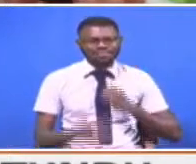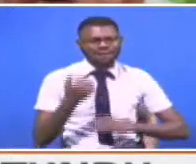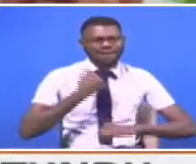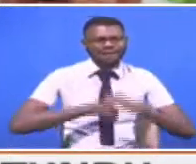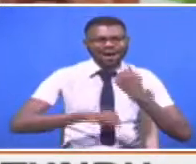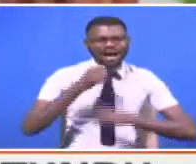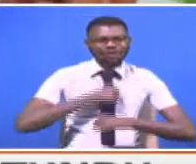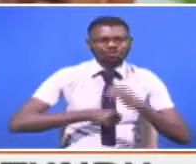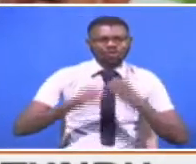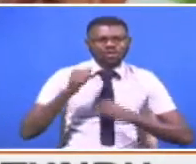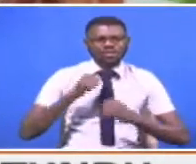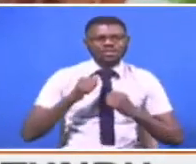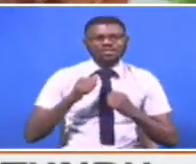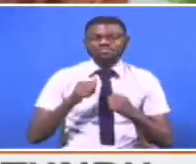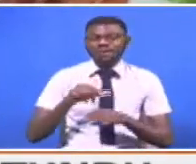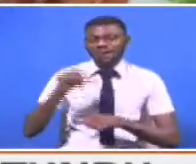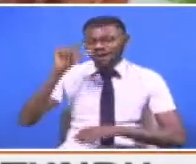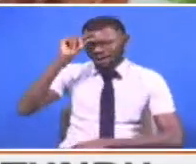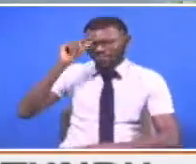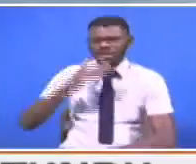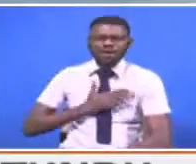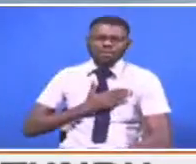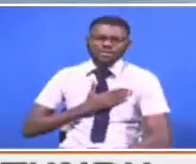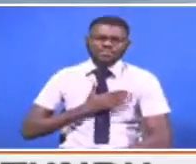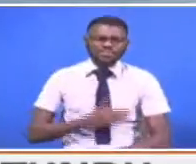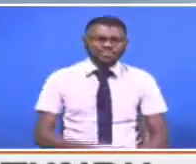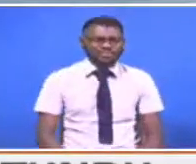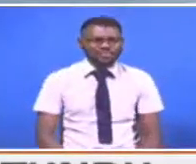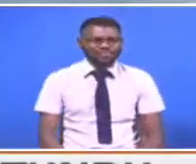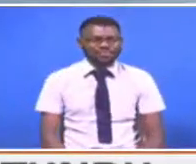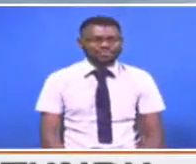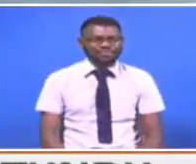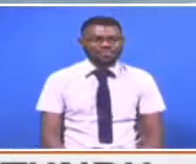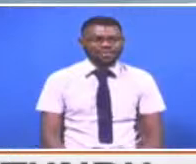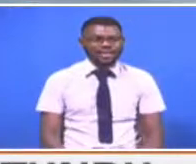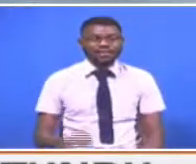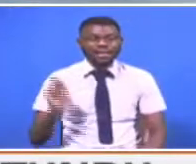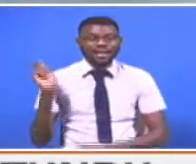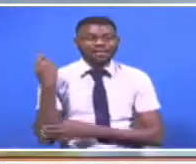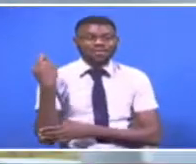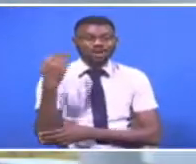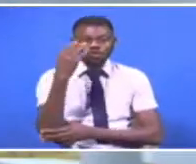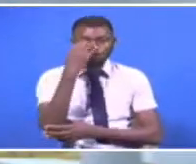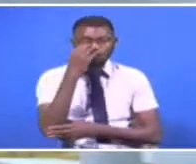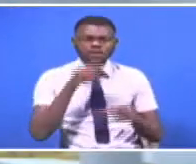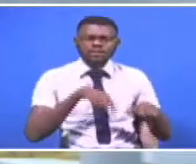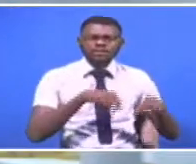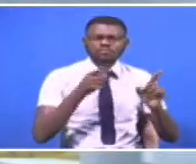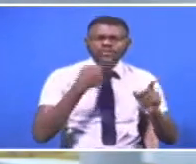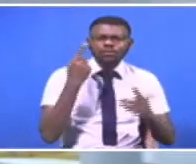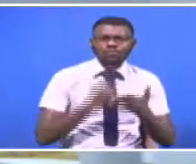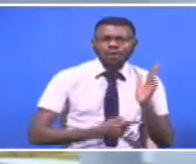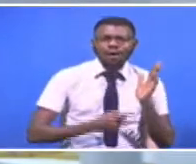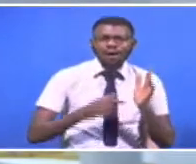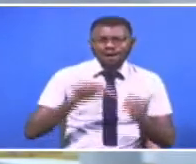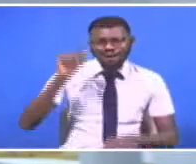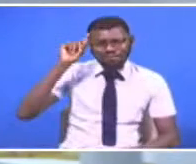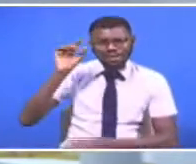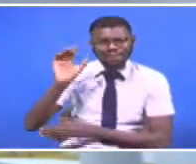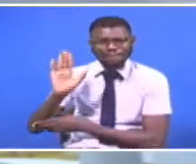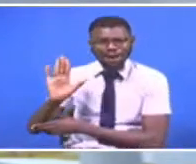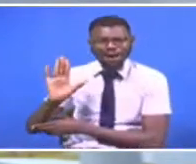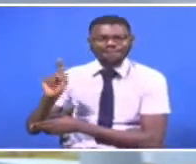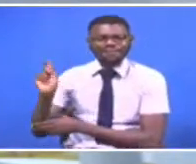kwa upendo na mapenzi yao ya serikali yetu. Na Rais William Ruto amesema kwamba serikali ya Kenya Kwanza